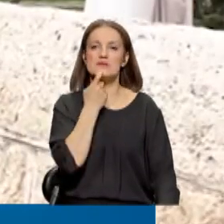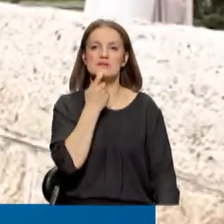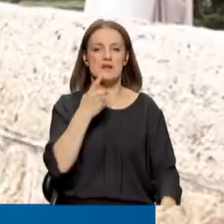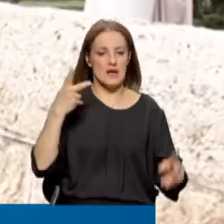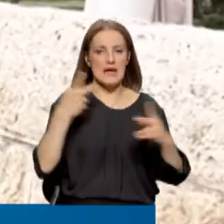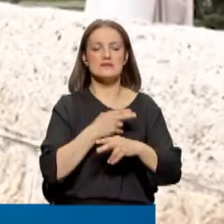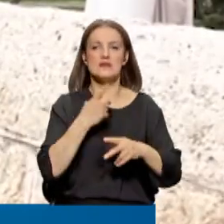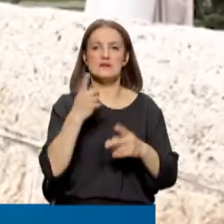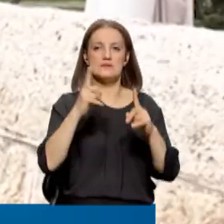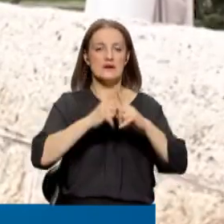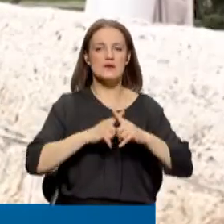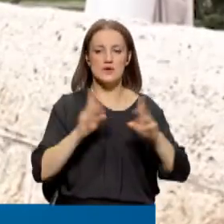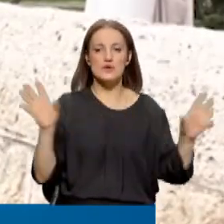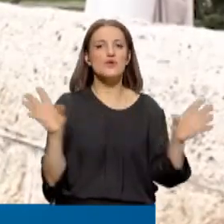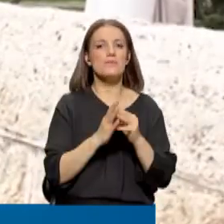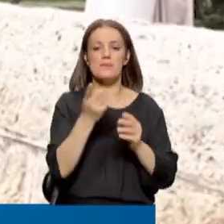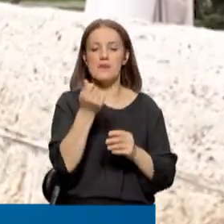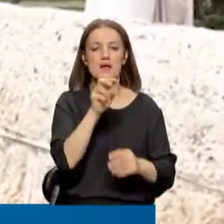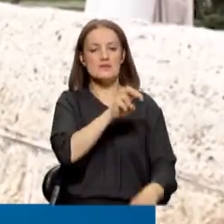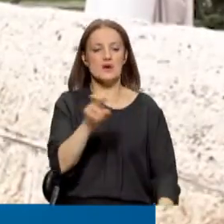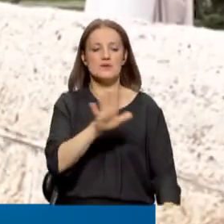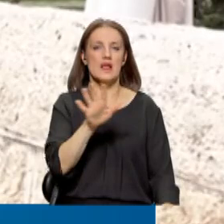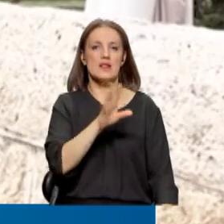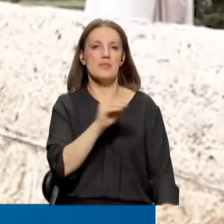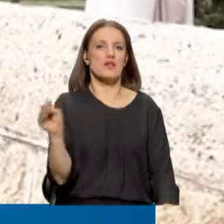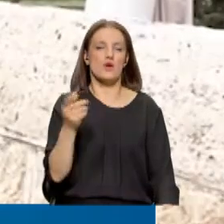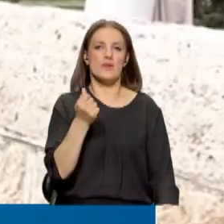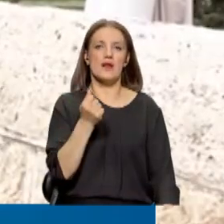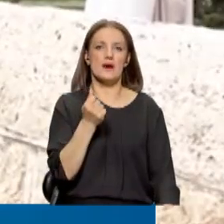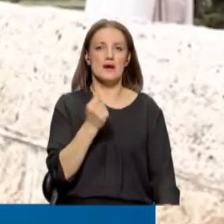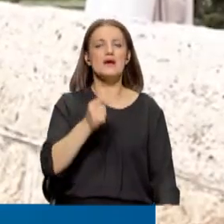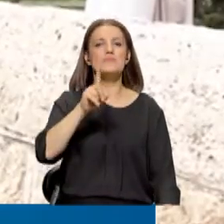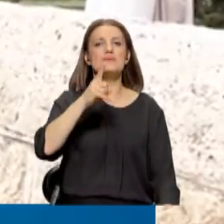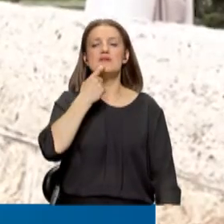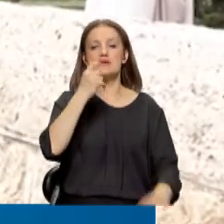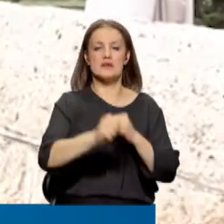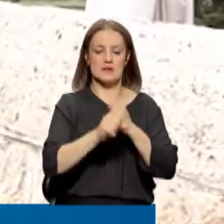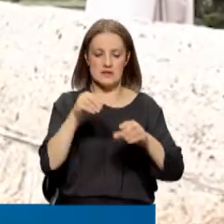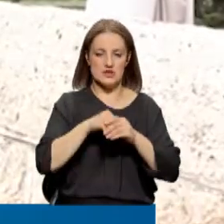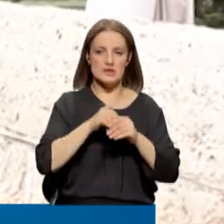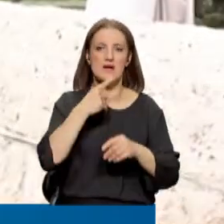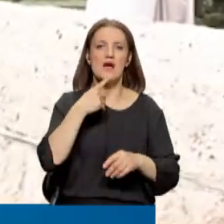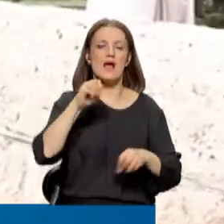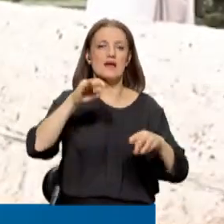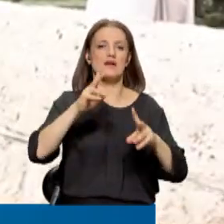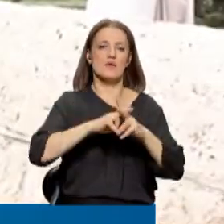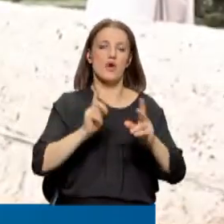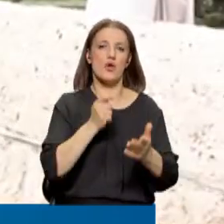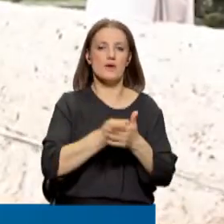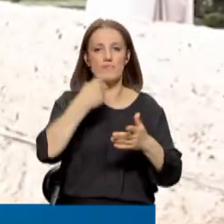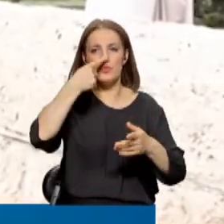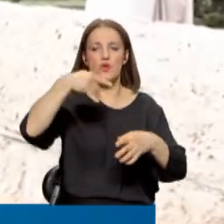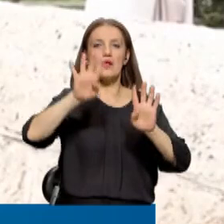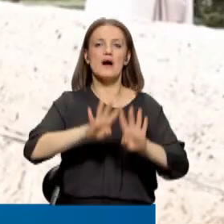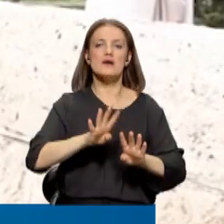bize ulaştı. Tutar olarak da 850 milyon TL vatandaş bir yıl içerisinde elektrik faturasını ödeyememiş. Doğalgaz faturası da